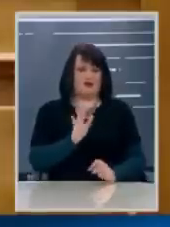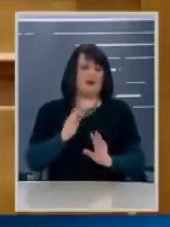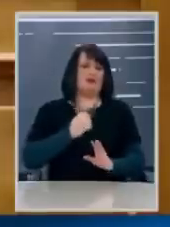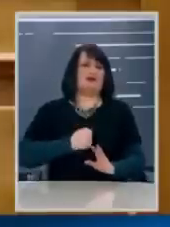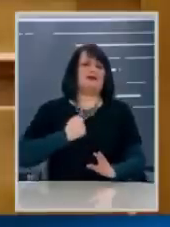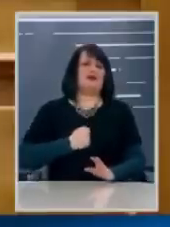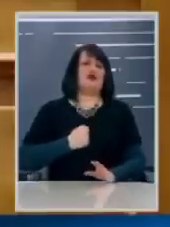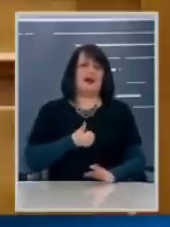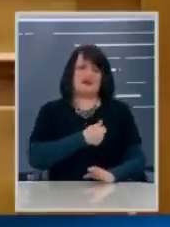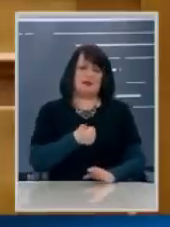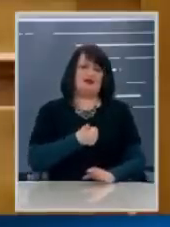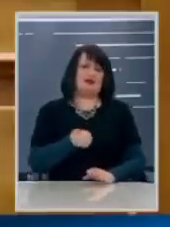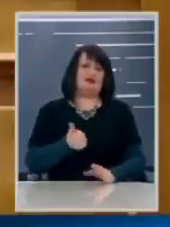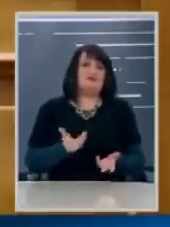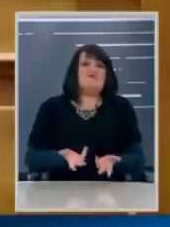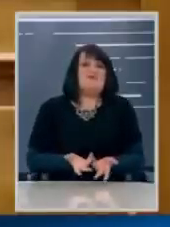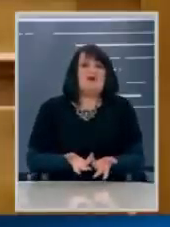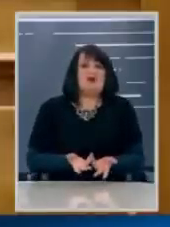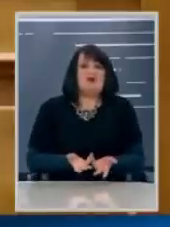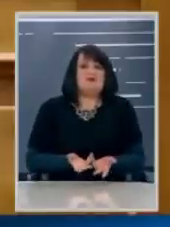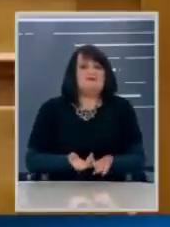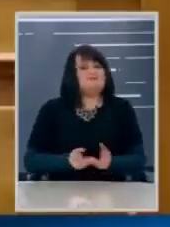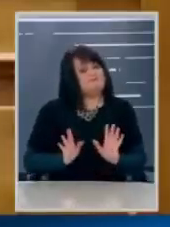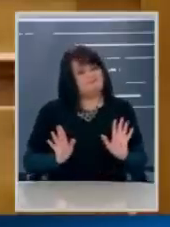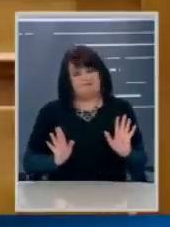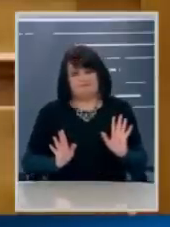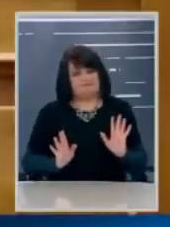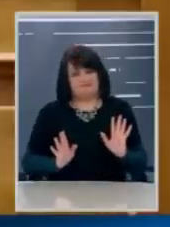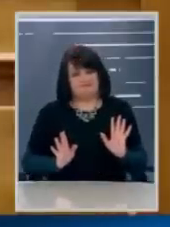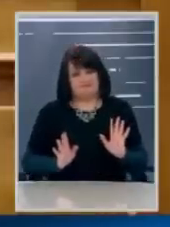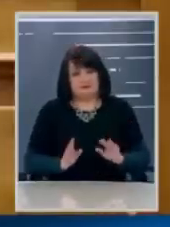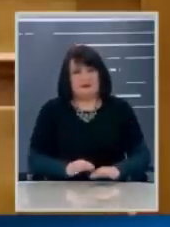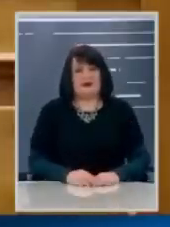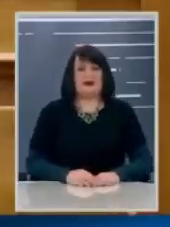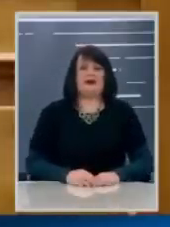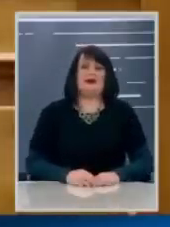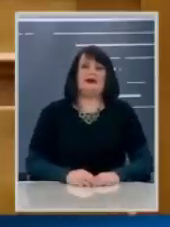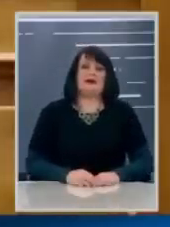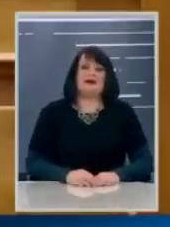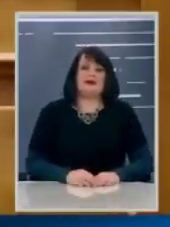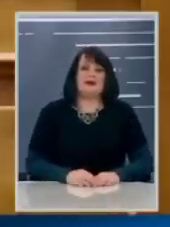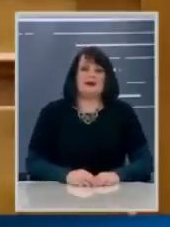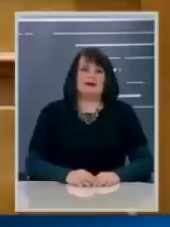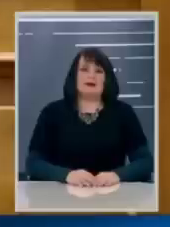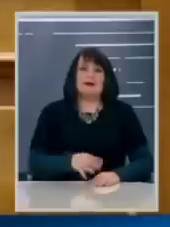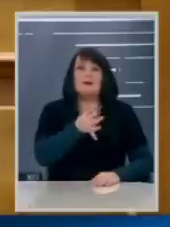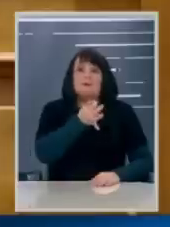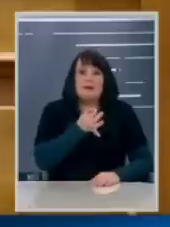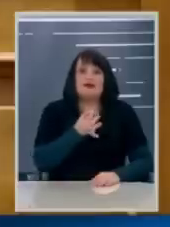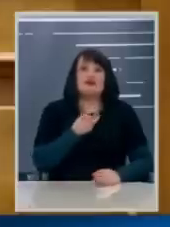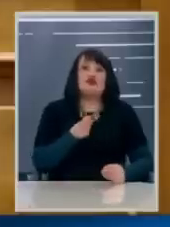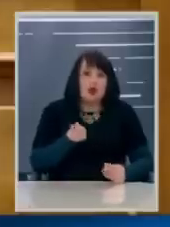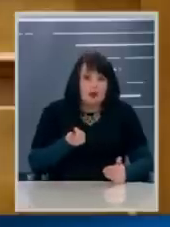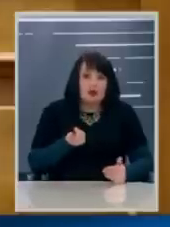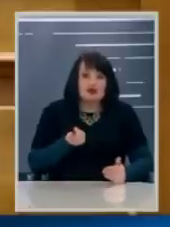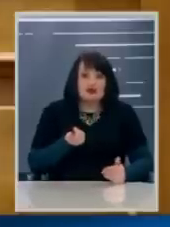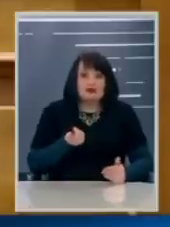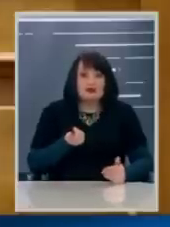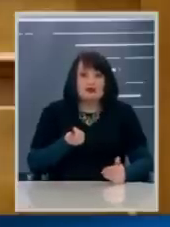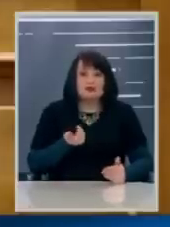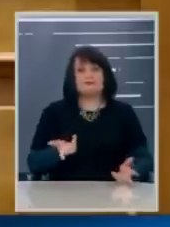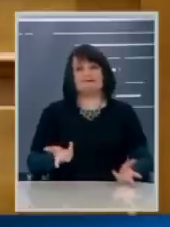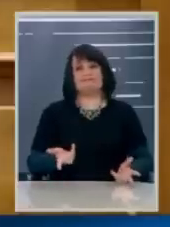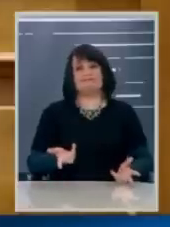τα δίνουμε πίσω. Αυτό πραγματικά, επειδή είναι παγκόσμιο φαινόμενο, πέστε το, αν έχετε βρει τέτοιο